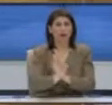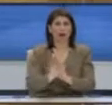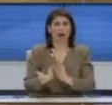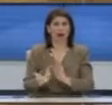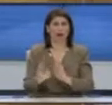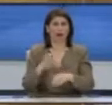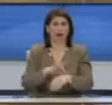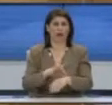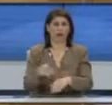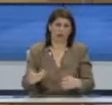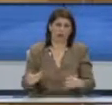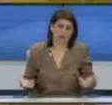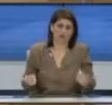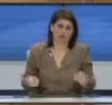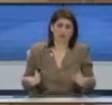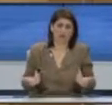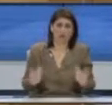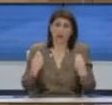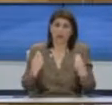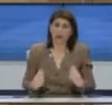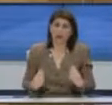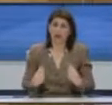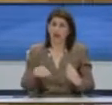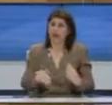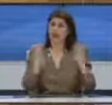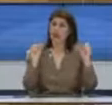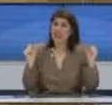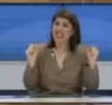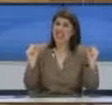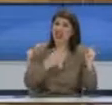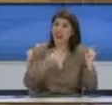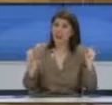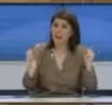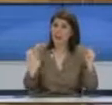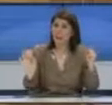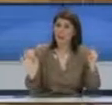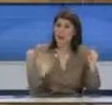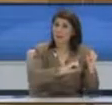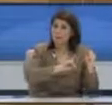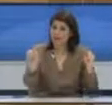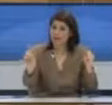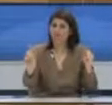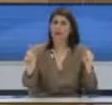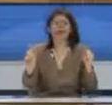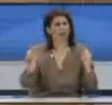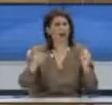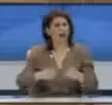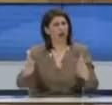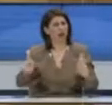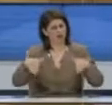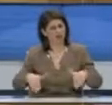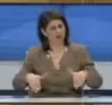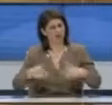σε κλειστούς χώρους. Θεωρώ λοιπόν ότι και από επιδημιολογικής πλευράς αυτό είναι ένα μέτρο το οποίο μπορεί να έχει